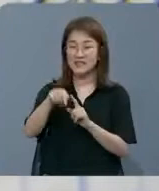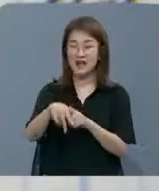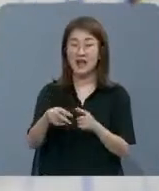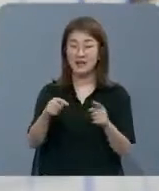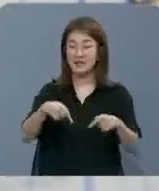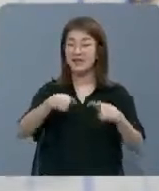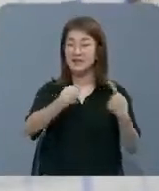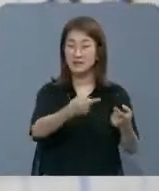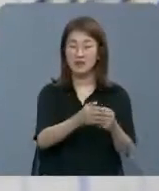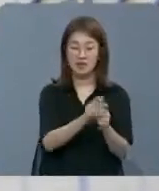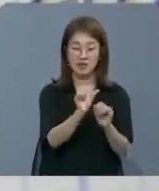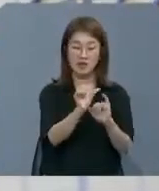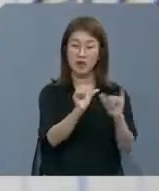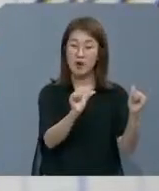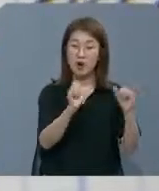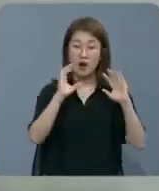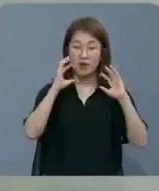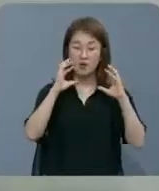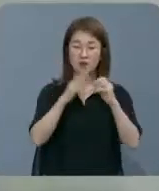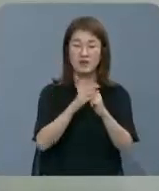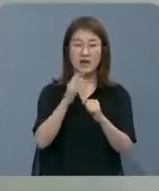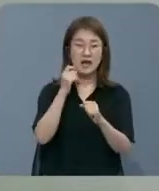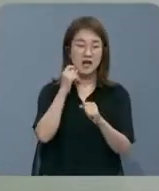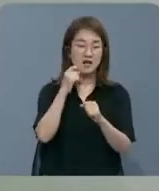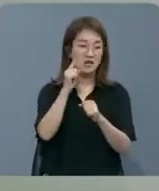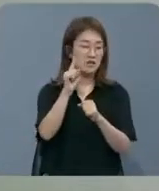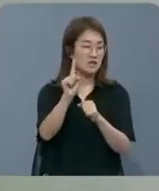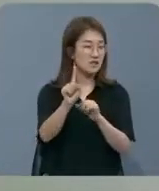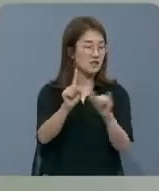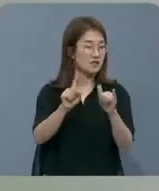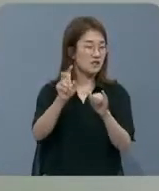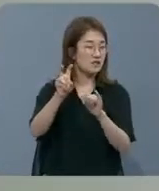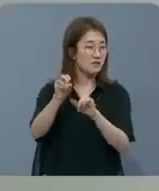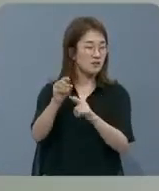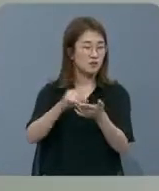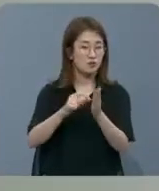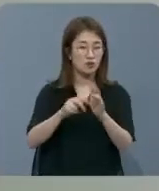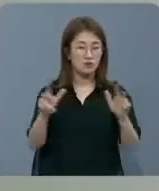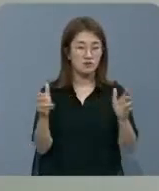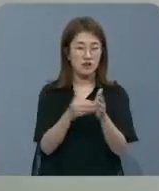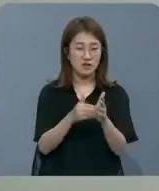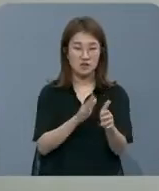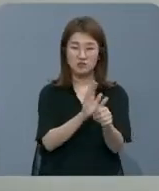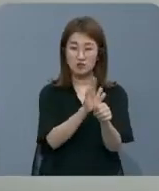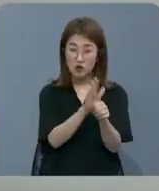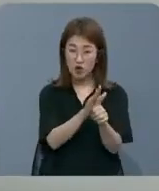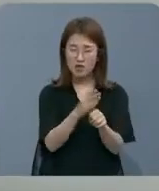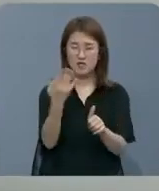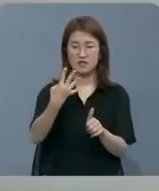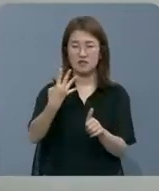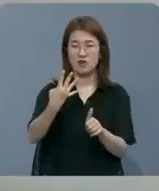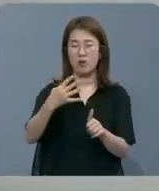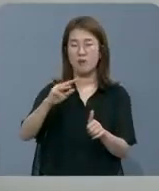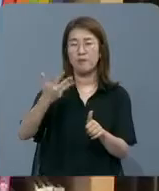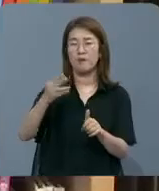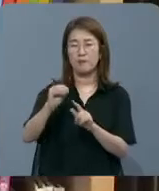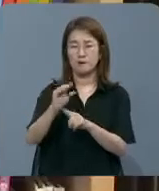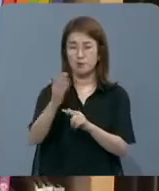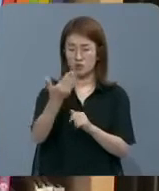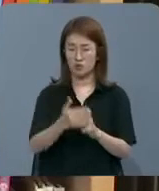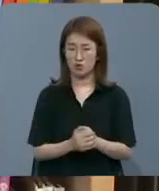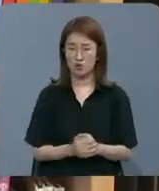청소년에게 1인당 매달 20만 원씩, 지금까지 후원 금액만 4,800만 원에 달합니다. 우리가